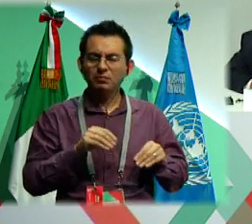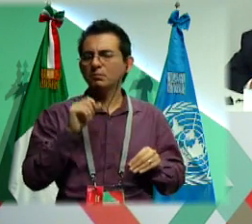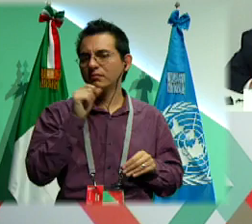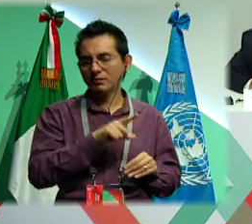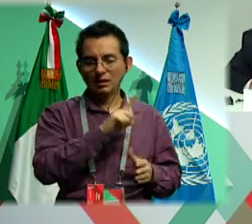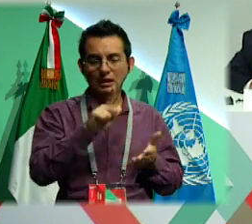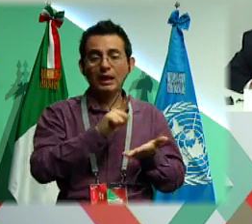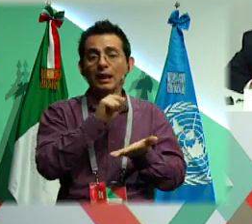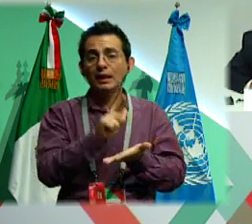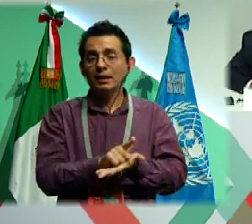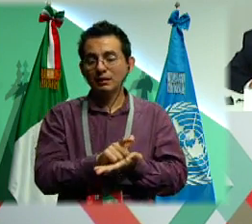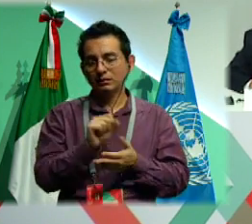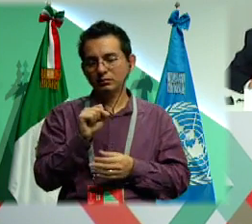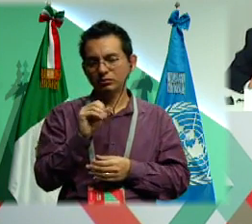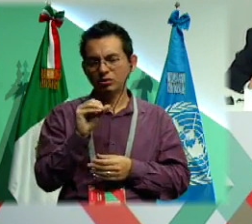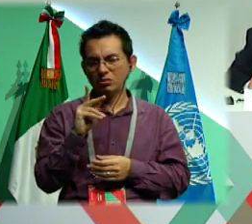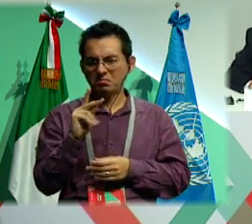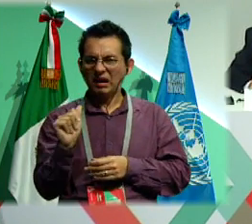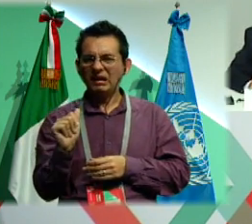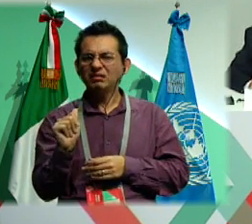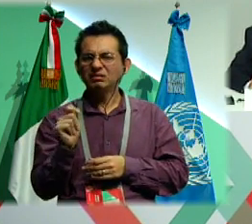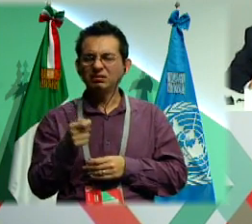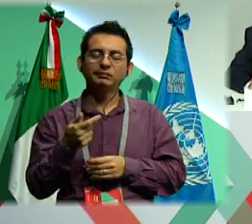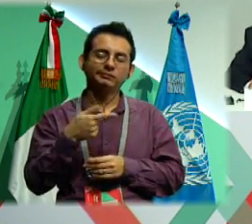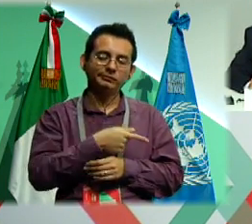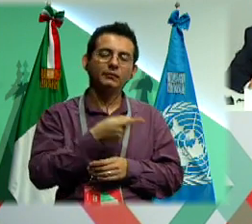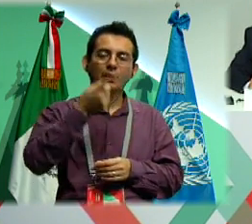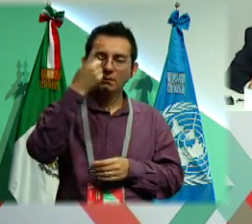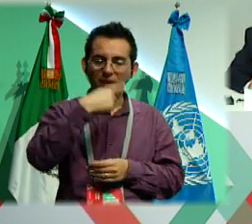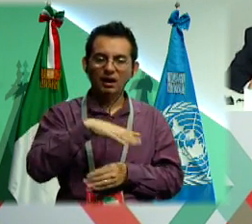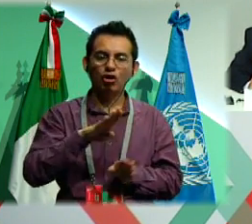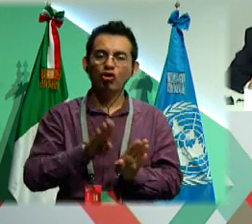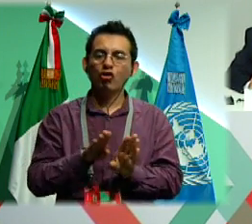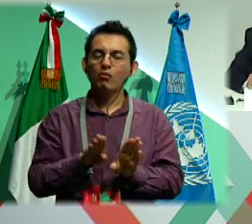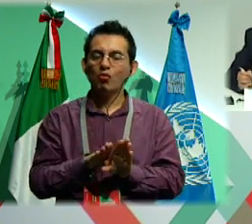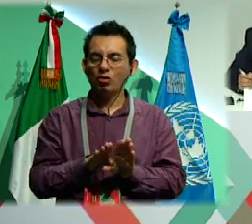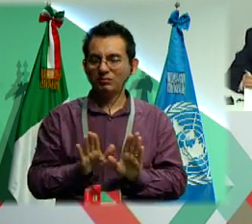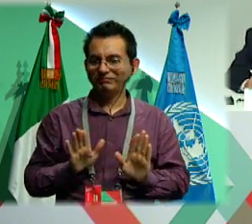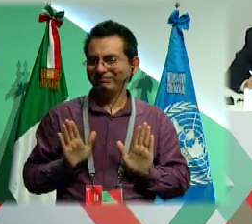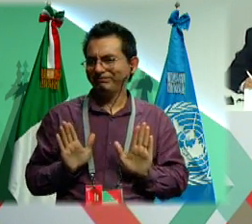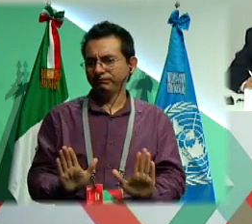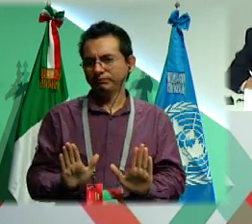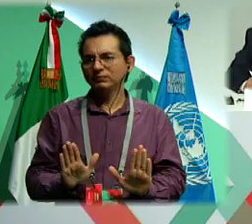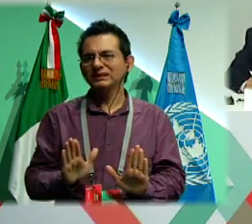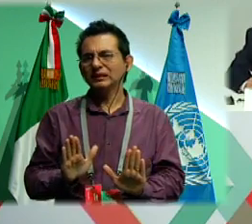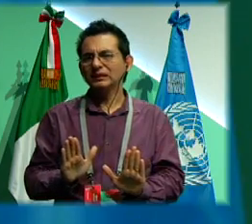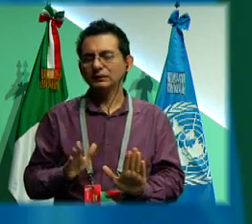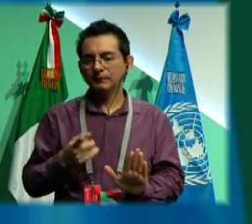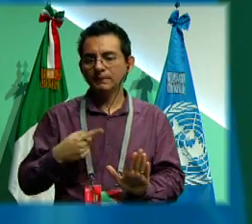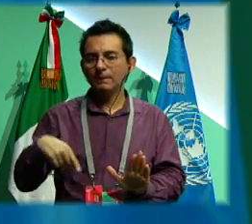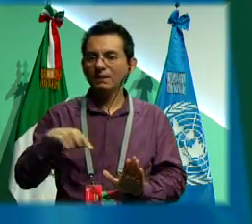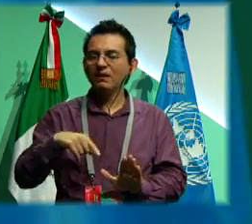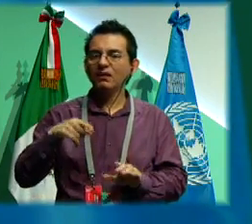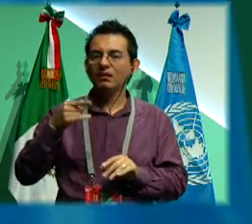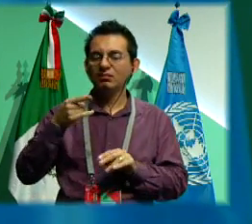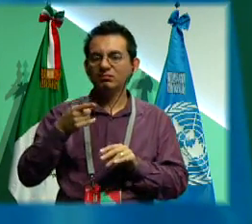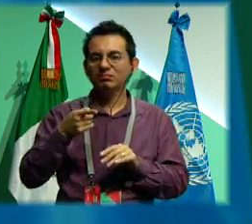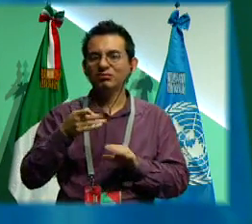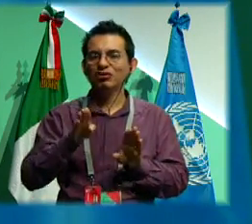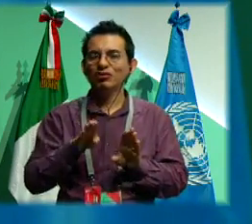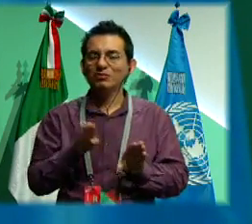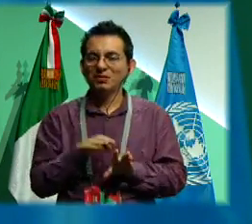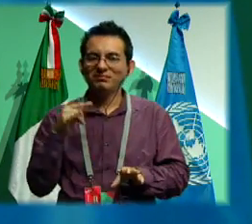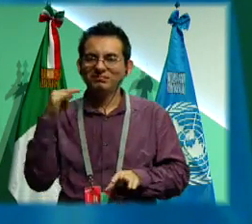de la Electronic Foundation. Et avant d'y travailler, il était à